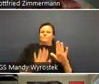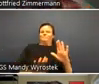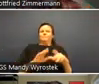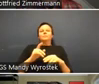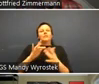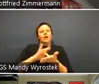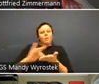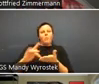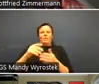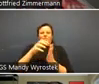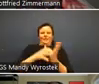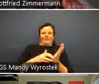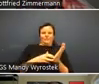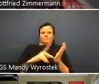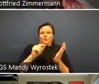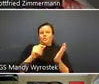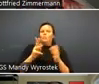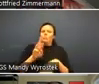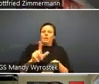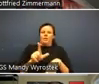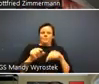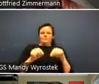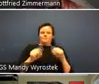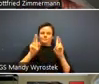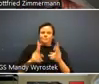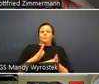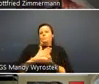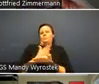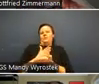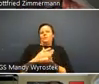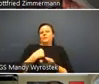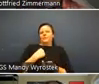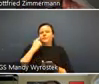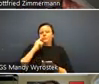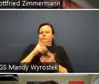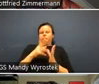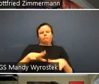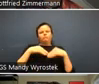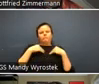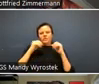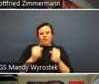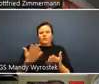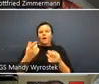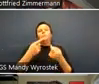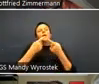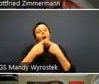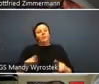Referenzverzeichnis, also Quellverzeichnis anlegen mit allen Links und die halt durchnummerieren und dann im Text ja, mit Nummern